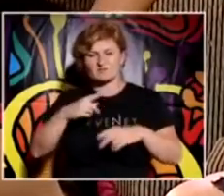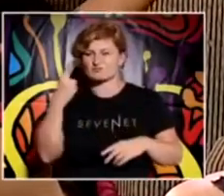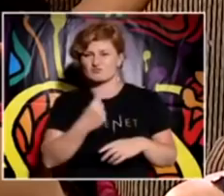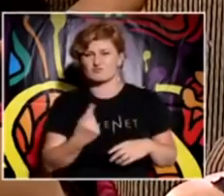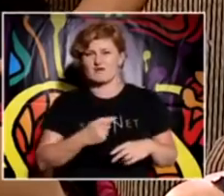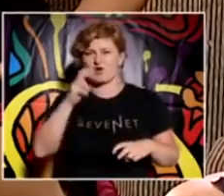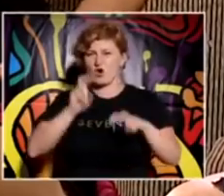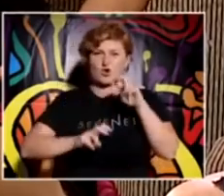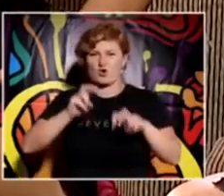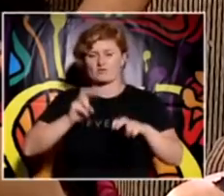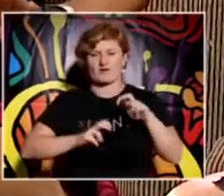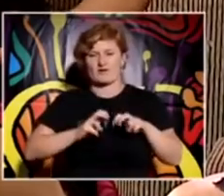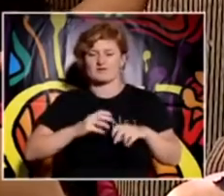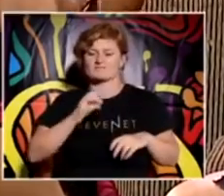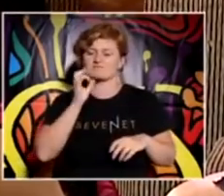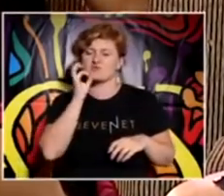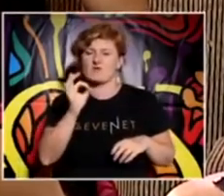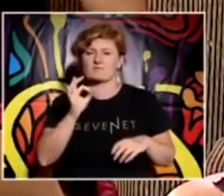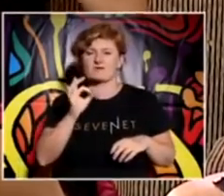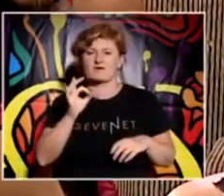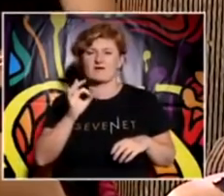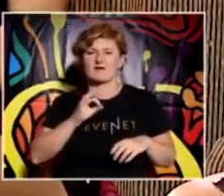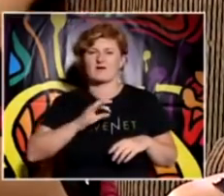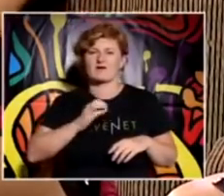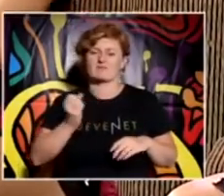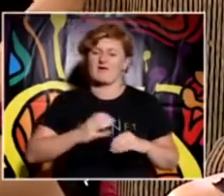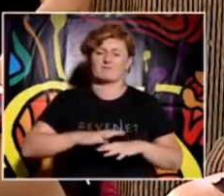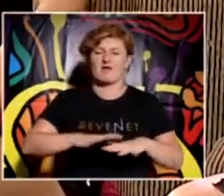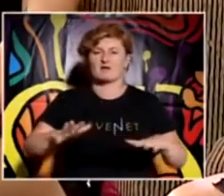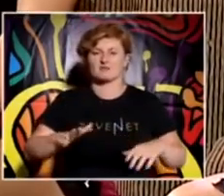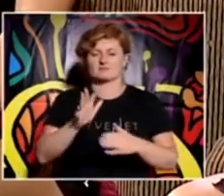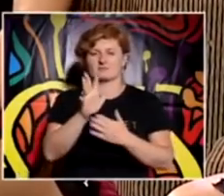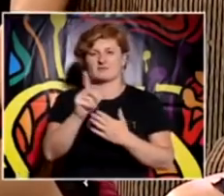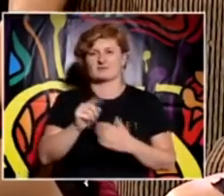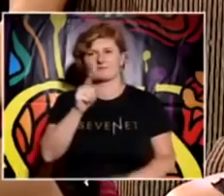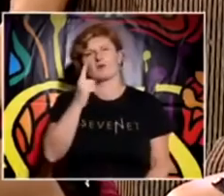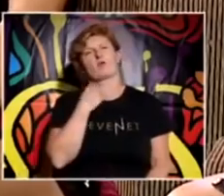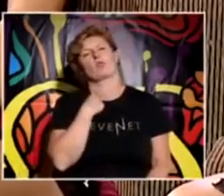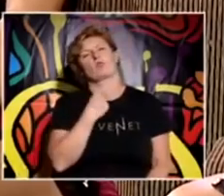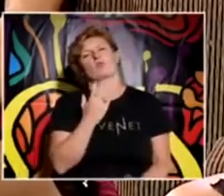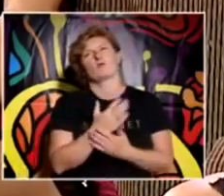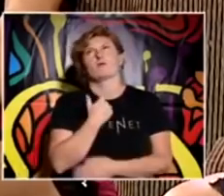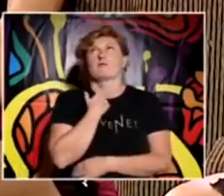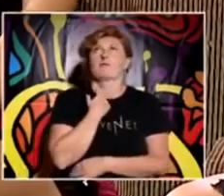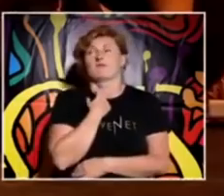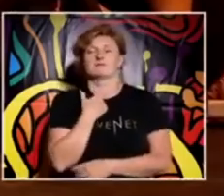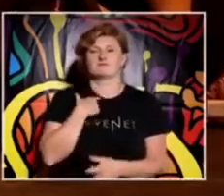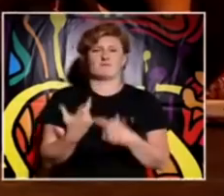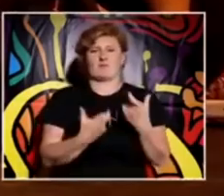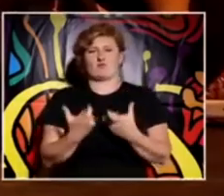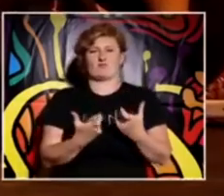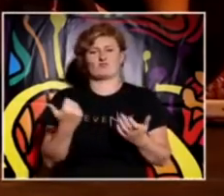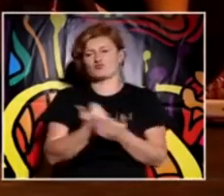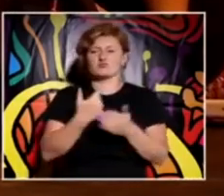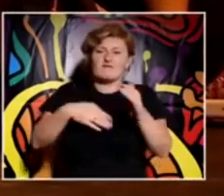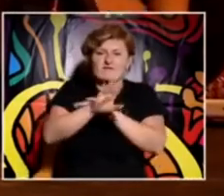Nie all inclusive, ale taki naprawdę dobry, z plażą. I po 15 minutach Artur już się nudził. On już nie wiedział, co z sobą zrobić. Jakby no, musimy gdzieś